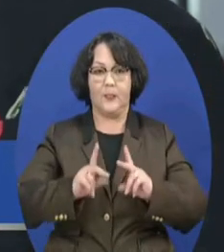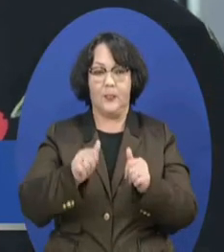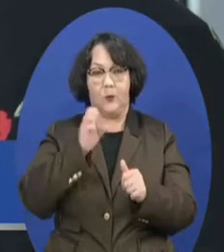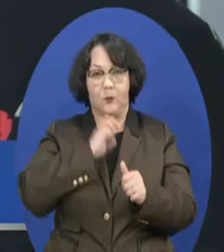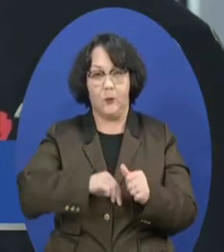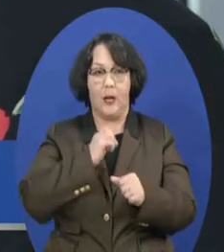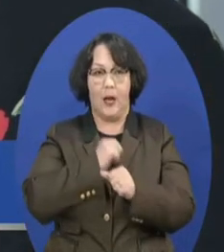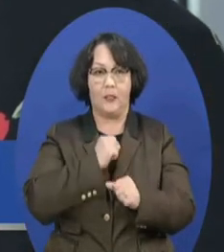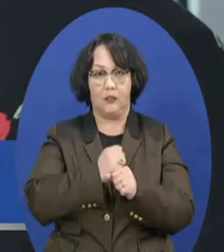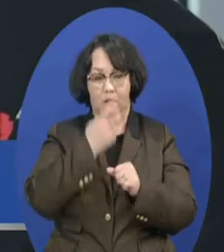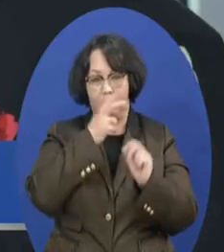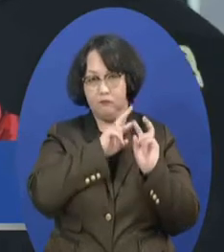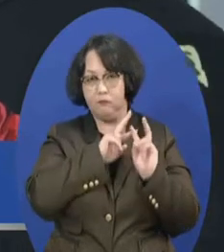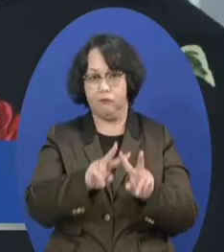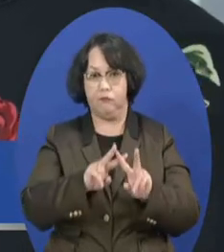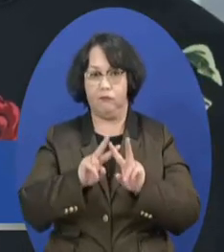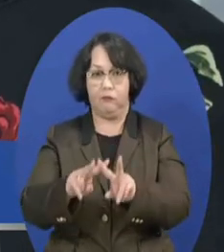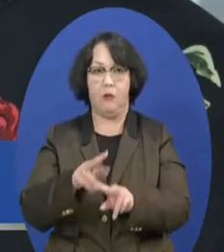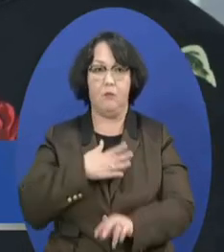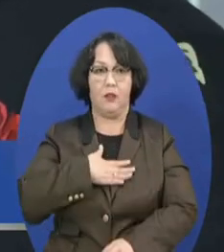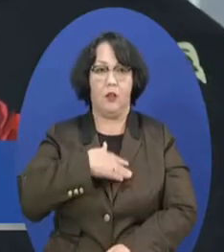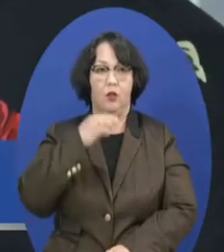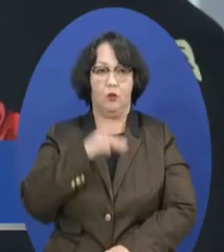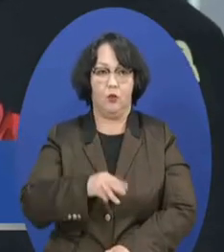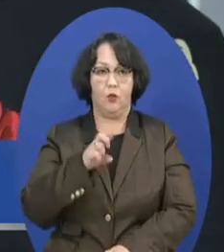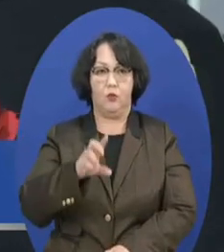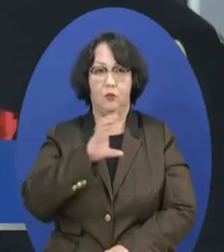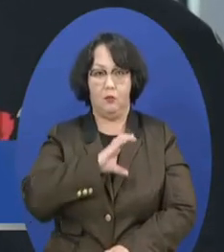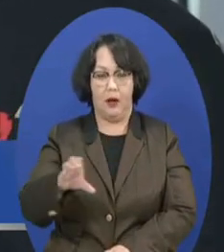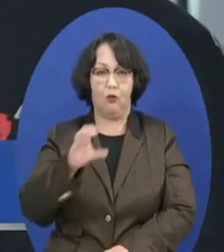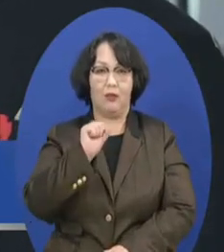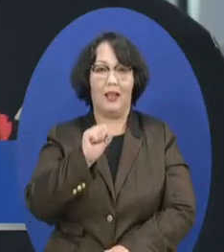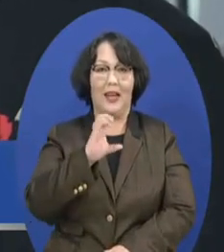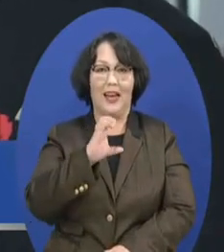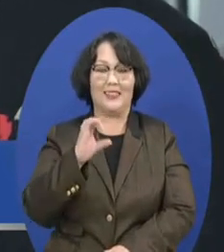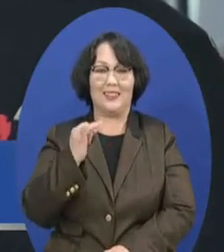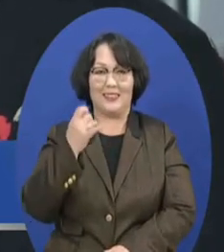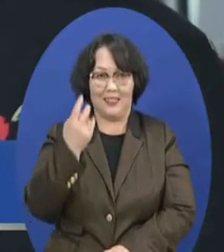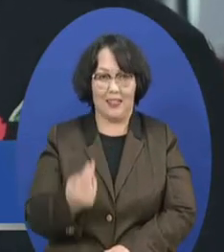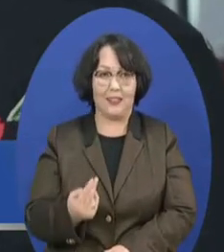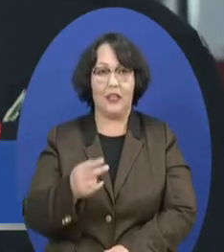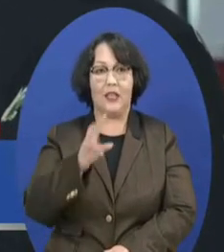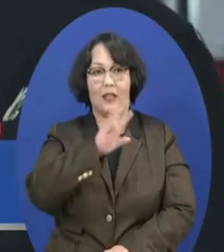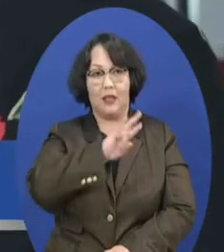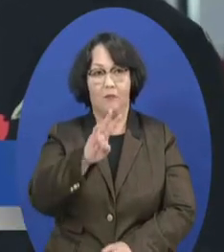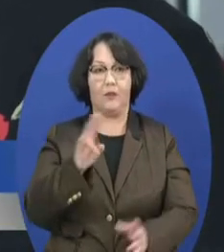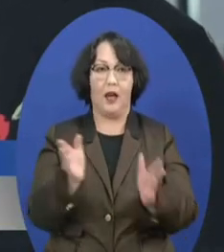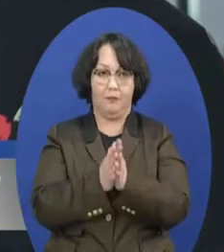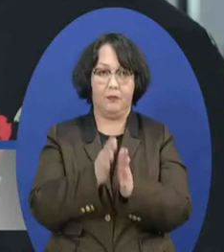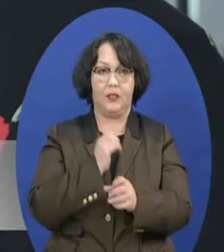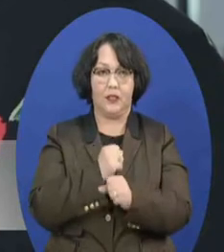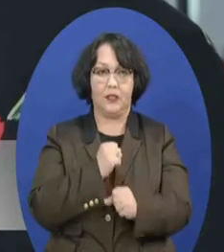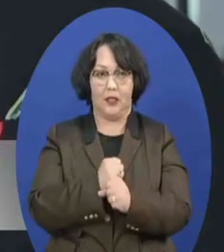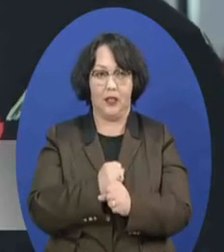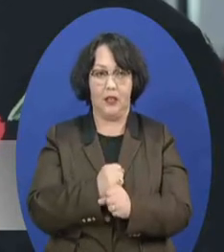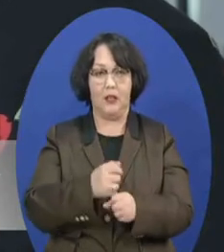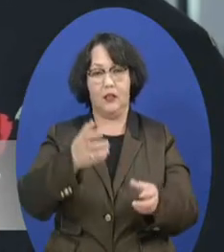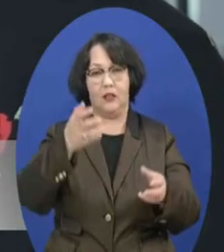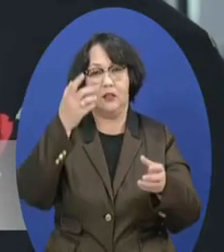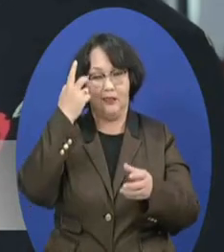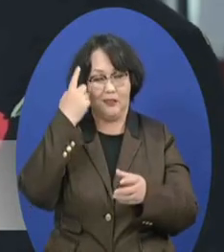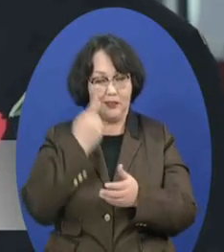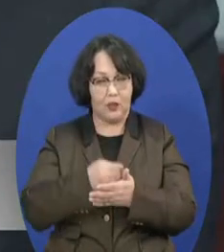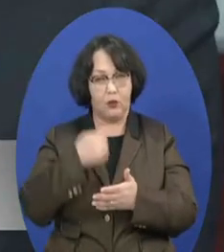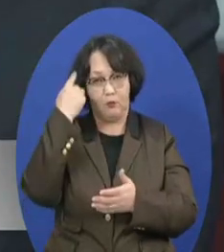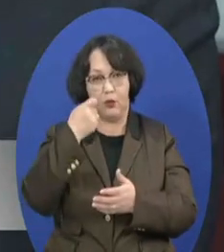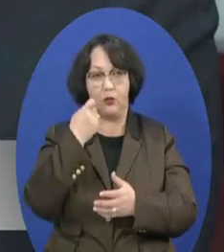ажил үргэлжлээсэ гэсэндээ манай төрийн бас байгууллага ассоциац бол намтай хамт одоо ажиллахаар санал нэгдэж